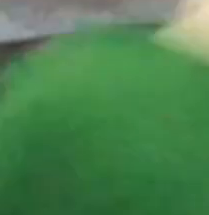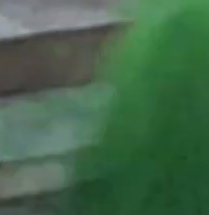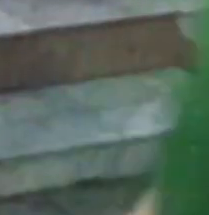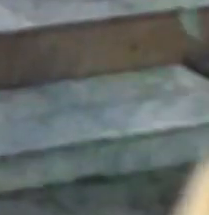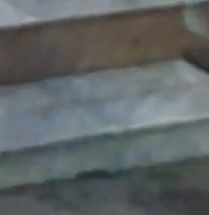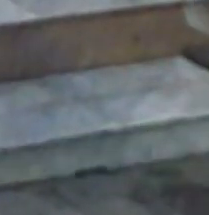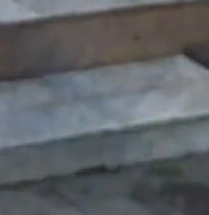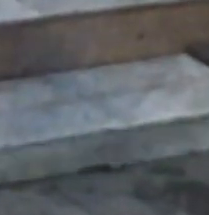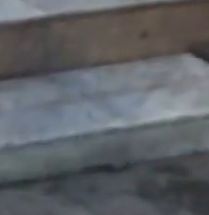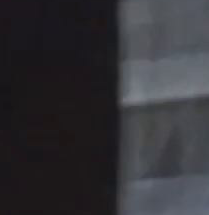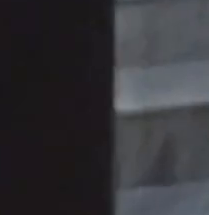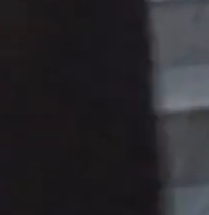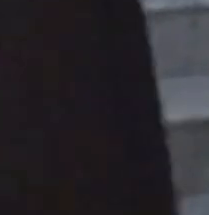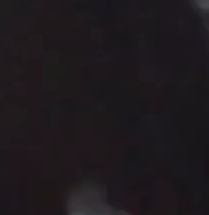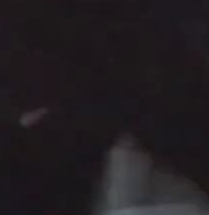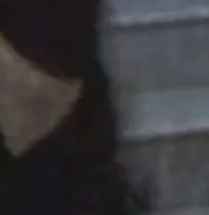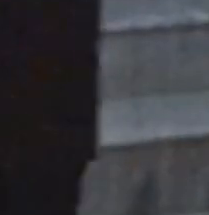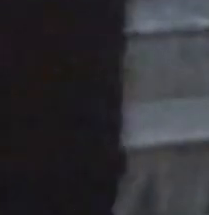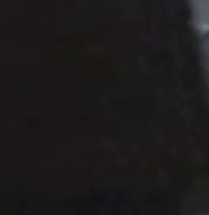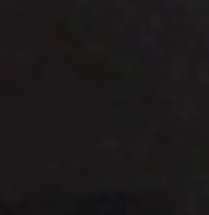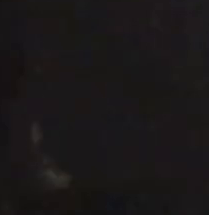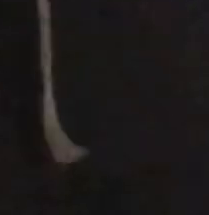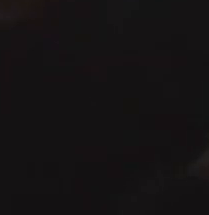Bandung untuk mengisi libur panjang bersama keluarga.